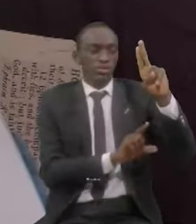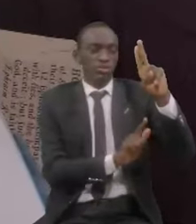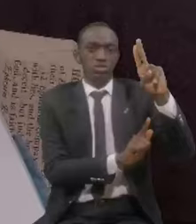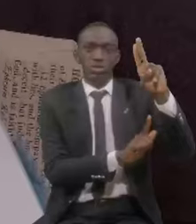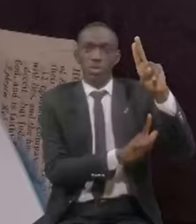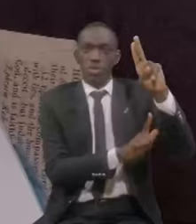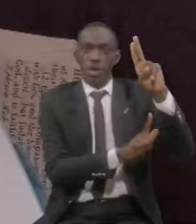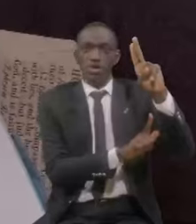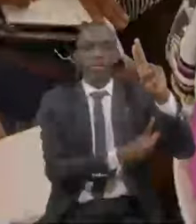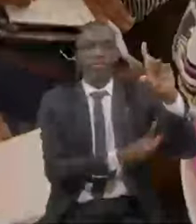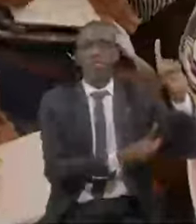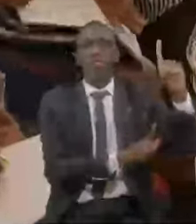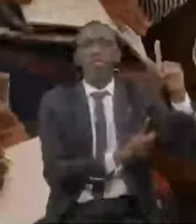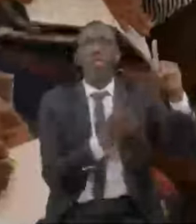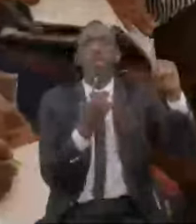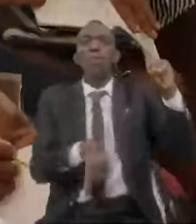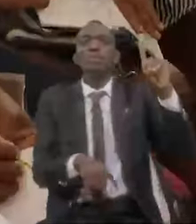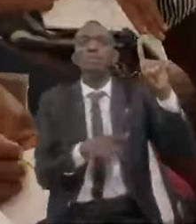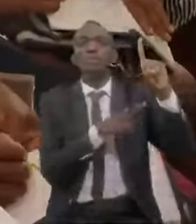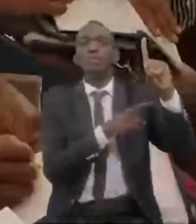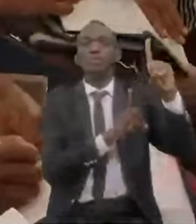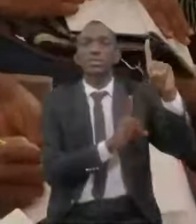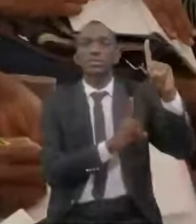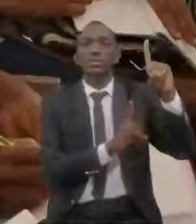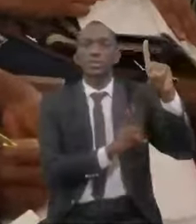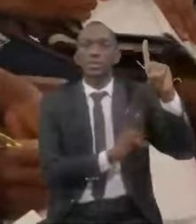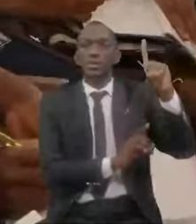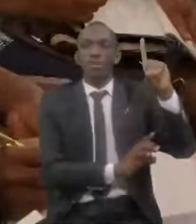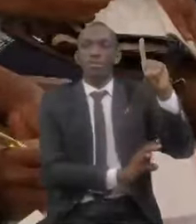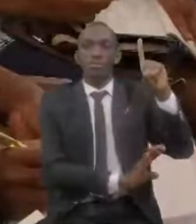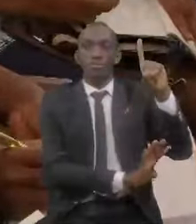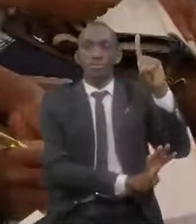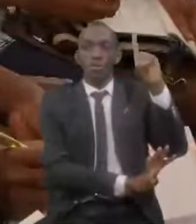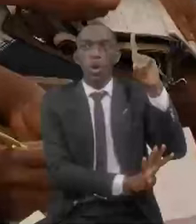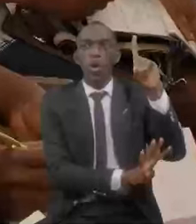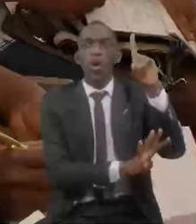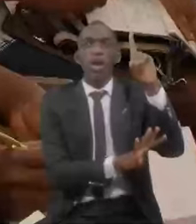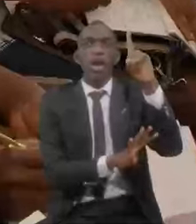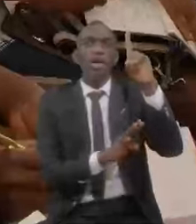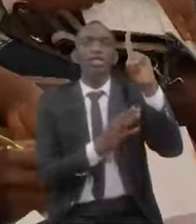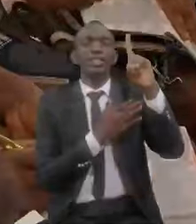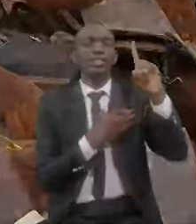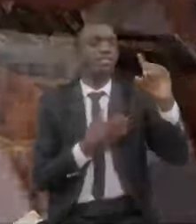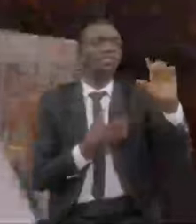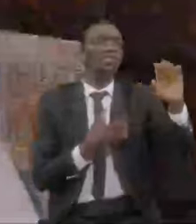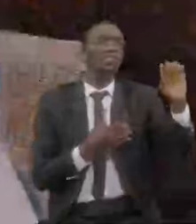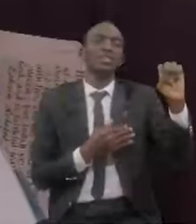21. D, c'est quoi? 4. E, c'est quoi?